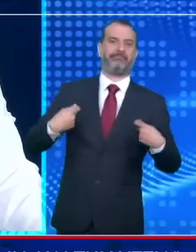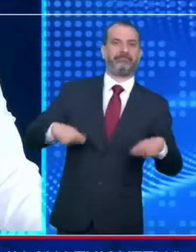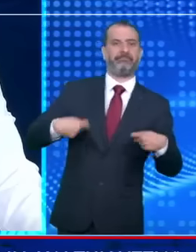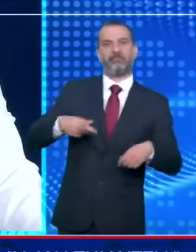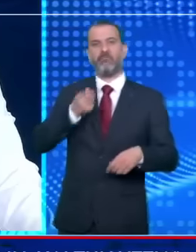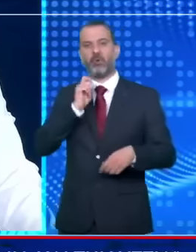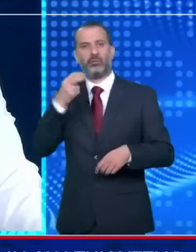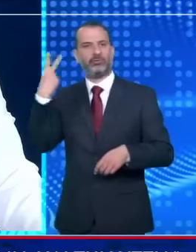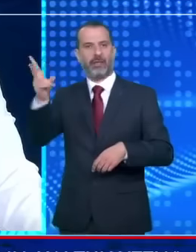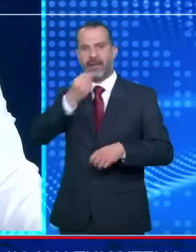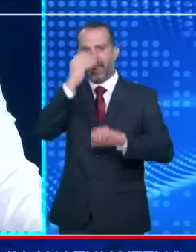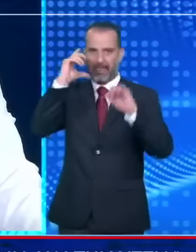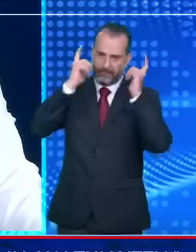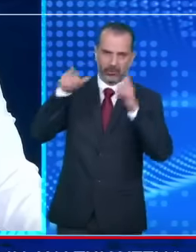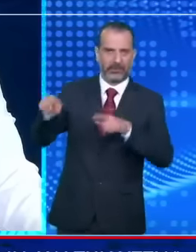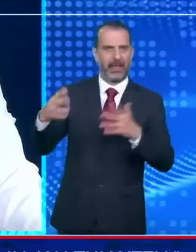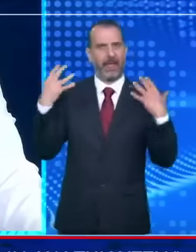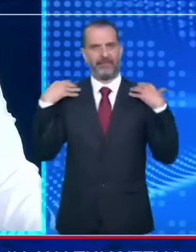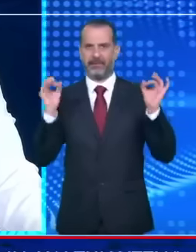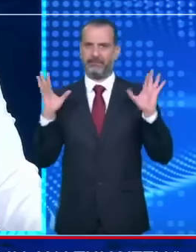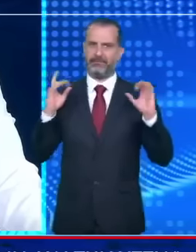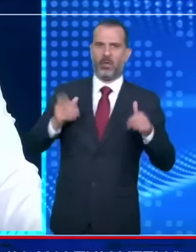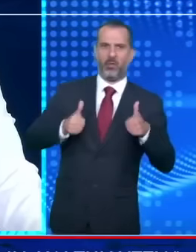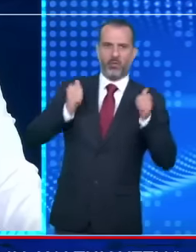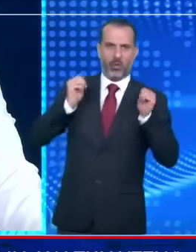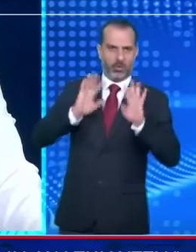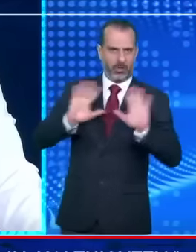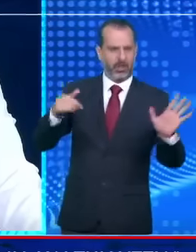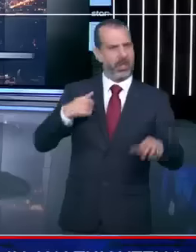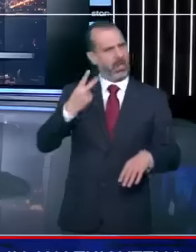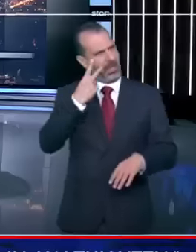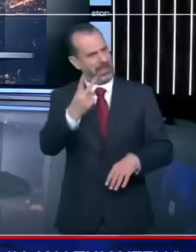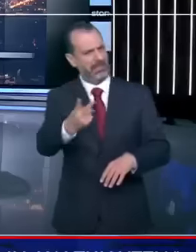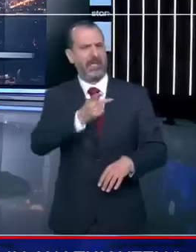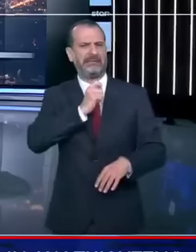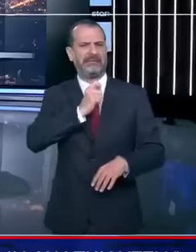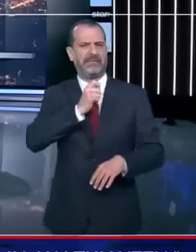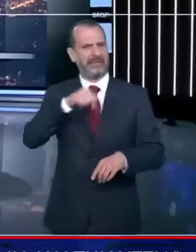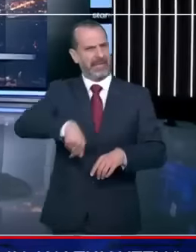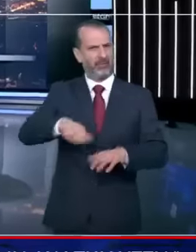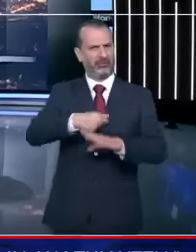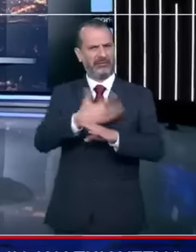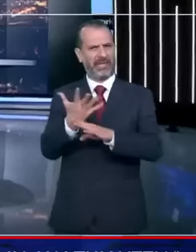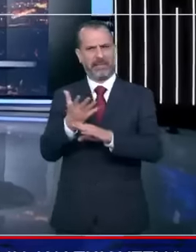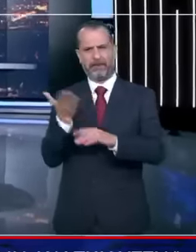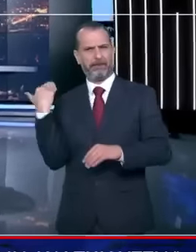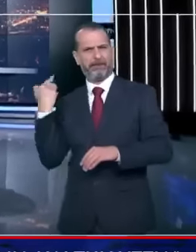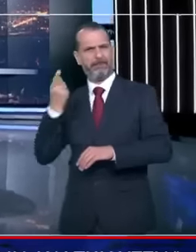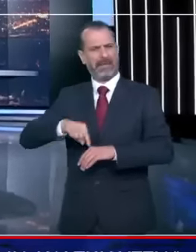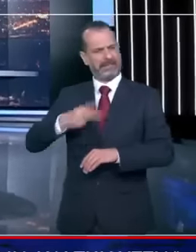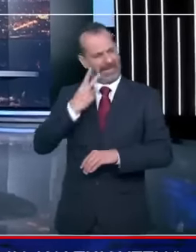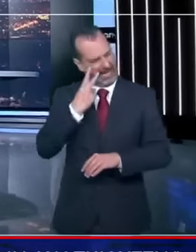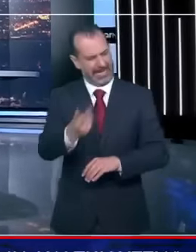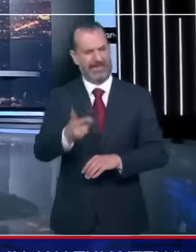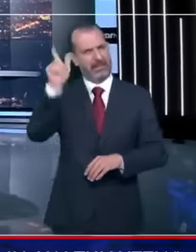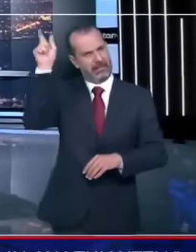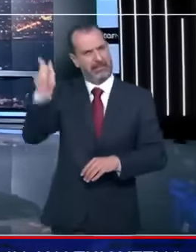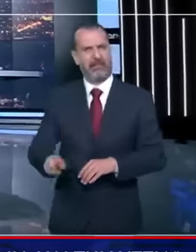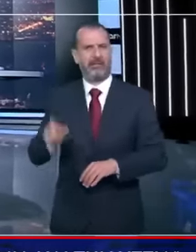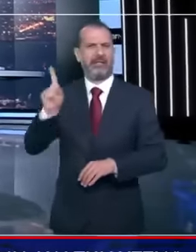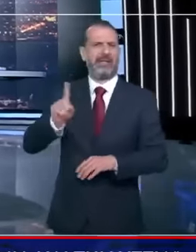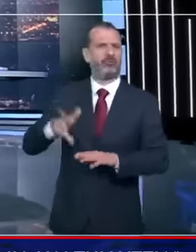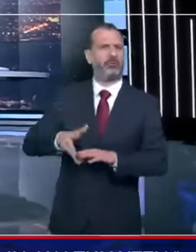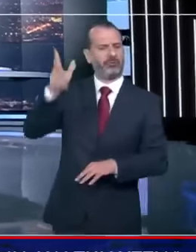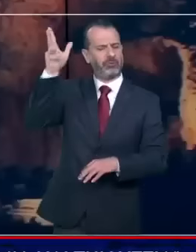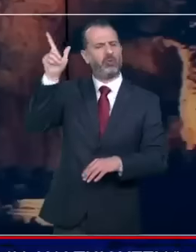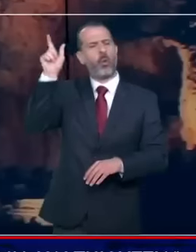Δημοκρατίας, δεν έχει καμία ευθύνη. Και είδα τον Πρωθυπουργό στη συνέντευξη που έδωσε σε εσάς εδώ πέρα πριν από λίγες μέρες. Και λέει, και